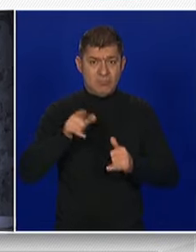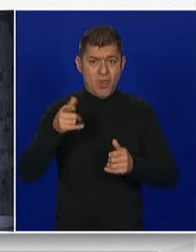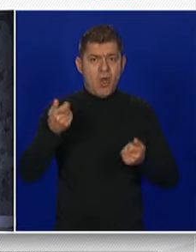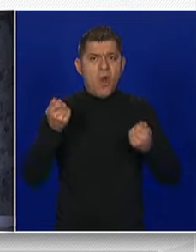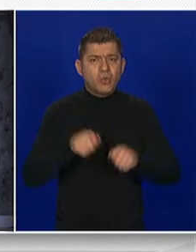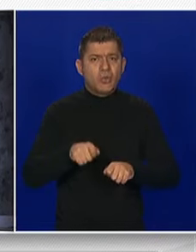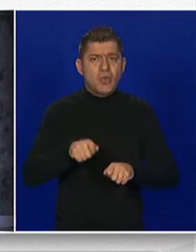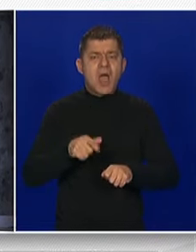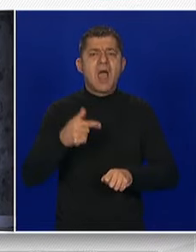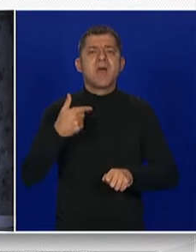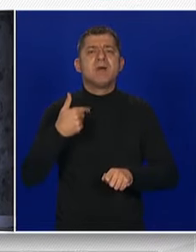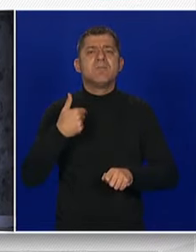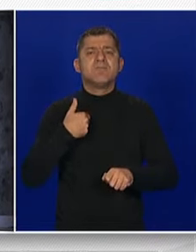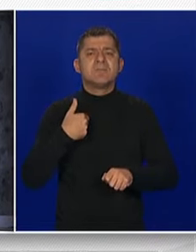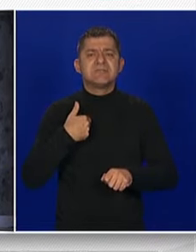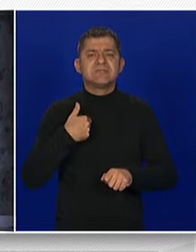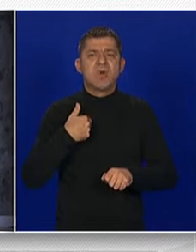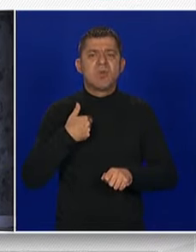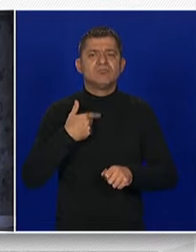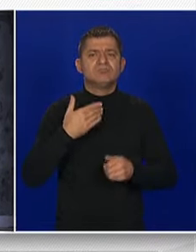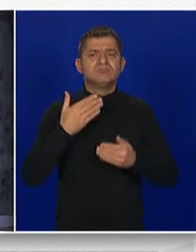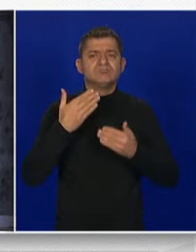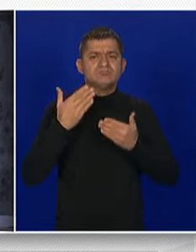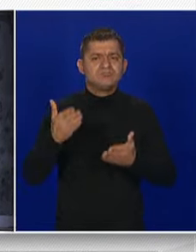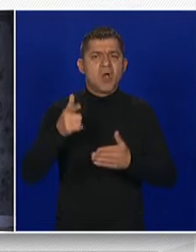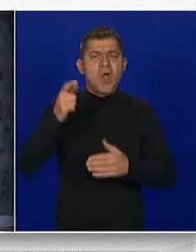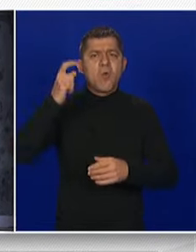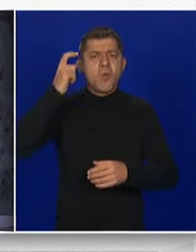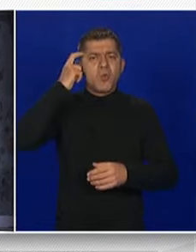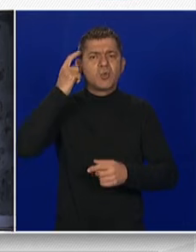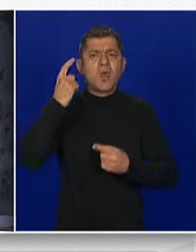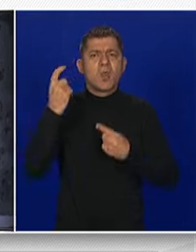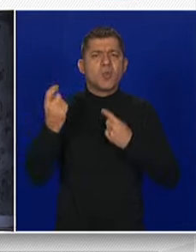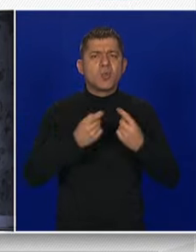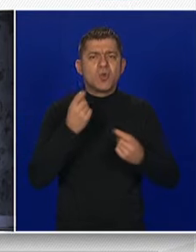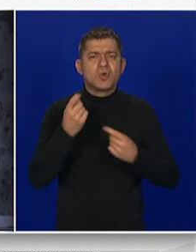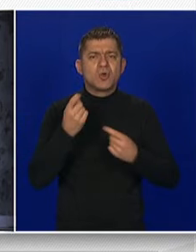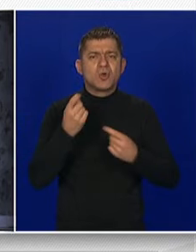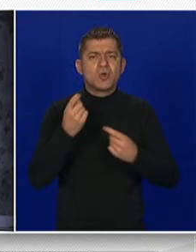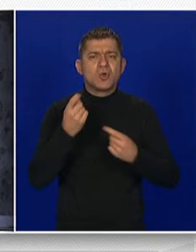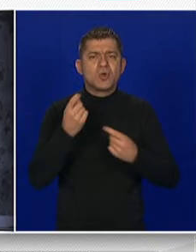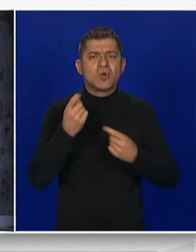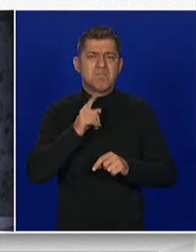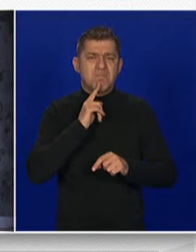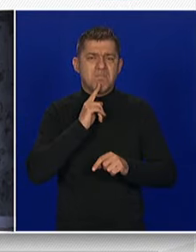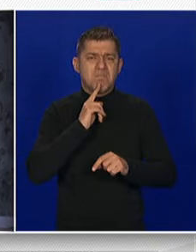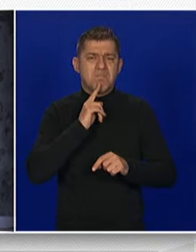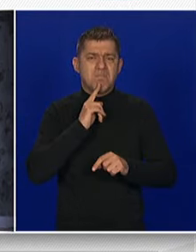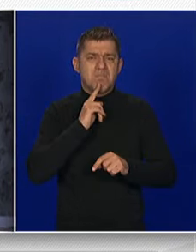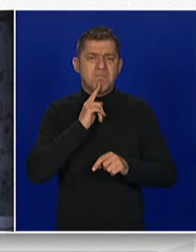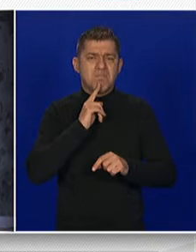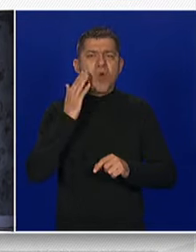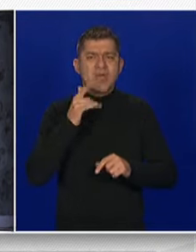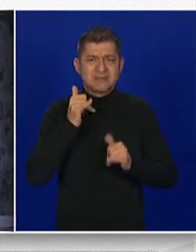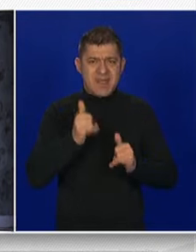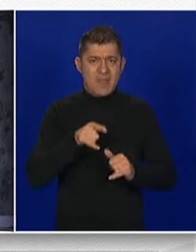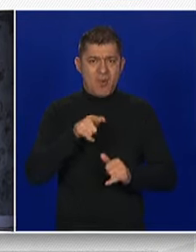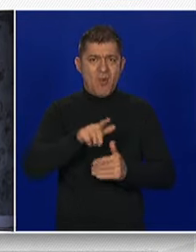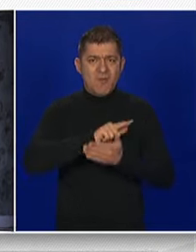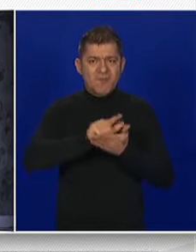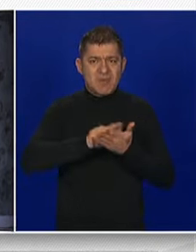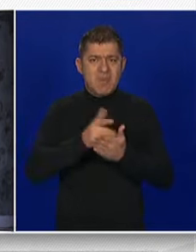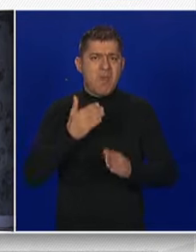ostavili, dakle, kulturna zbivanja s obzirom i na mali broj ljudi koji u ovo vrijeme idu,